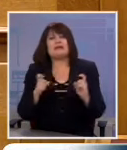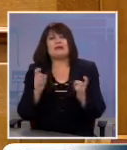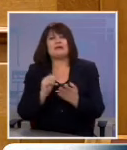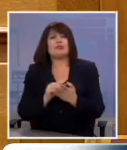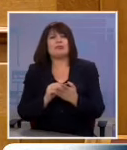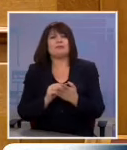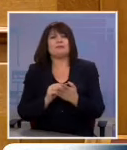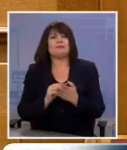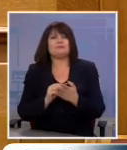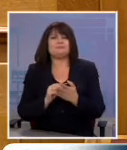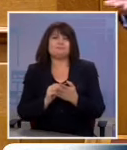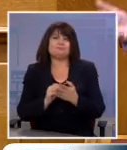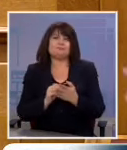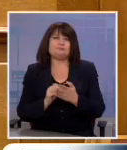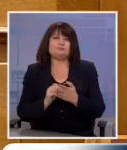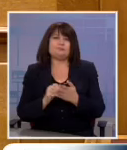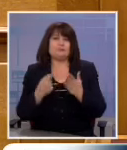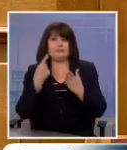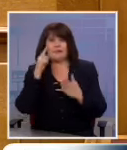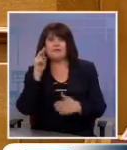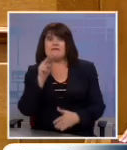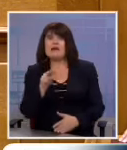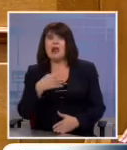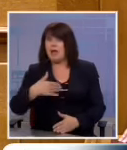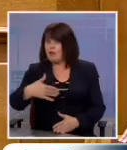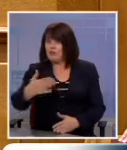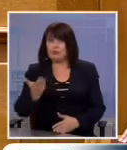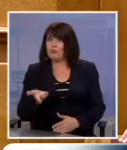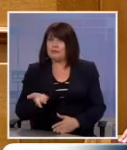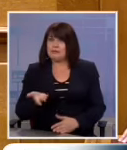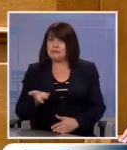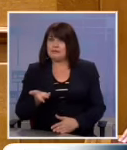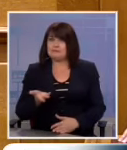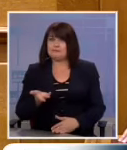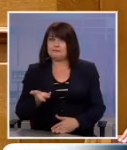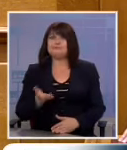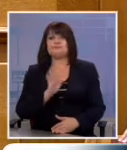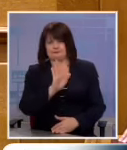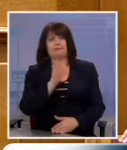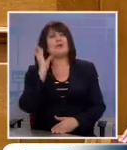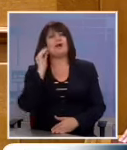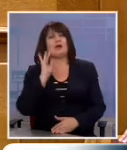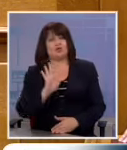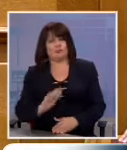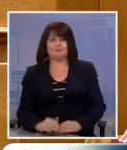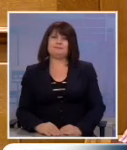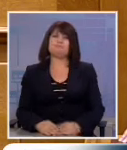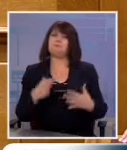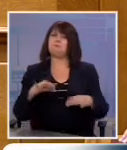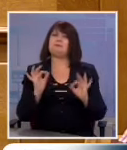επίσης που ξεδιπλώνεται μπροστά μας, κυρίες και κύριοι συνάδελφοι? Ακούστε,